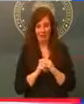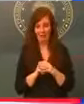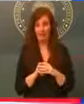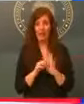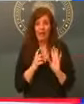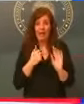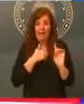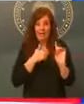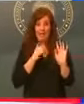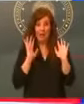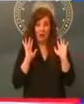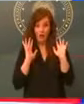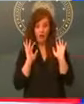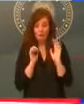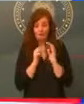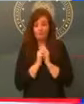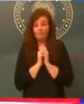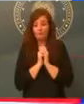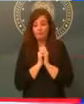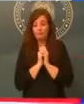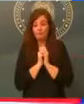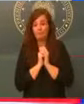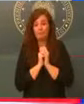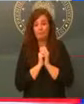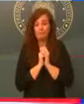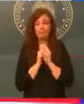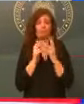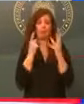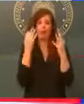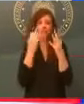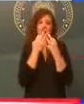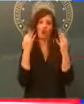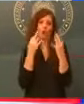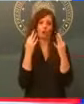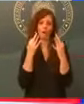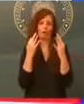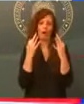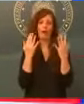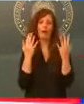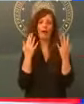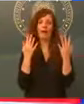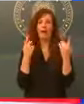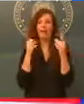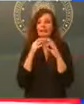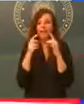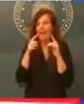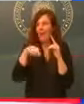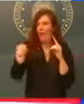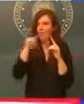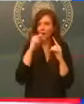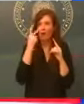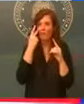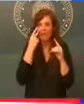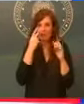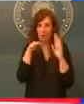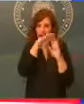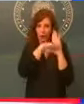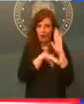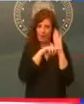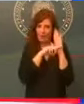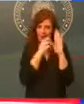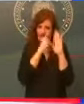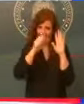che è chiaro che se avete avuto la bontà un attimo di vedere quel piano di rilancio che abbiamo presentato alla